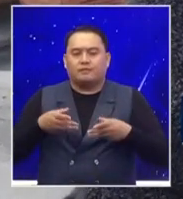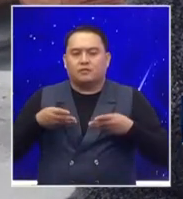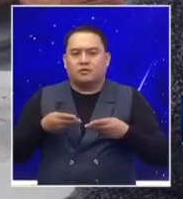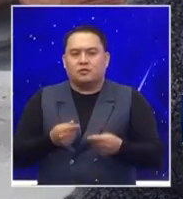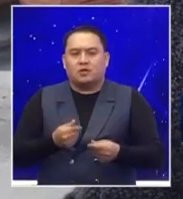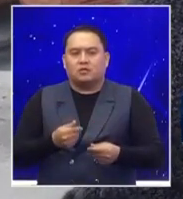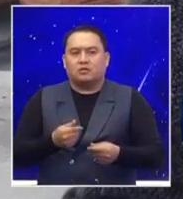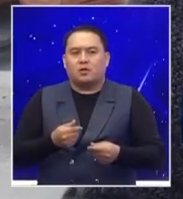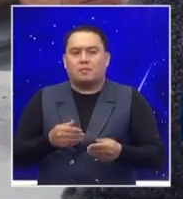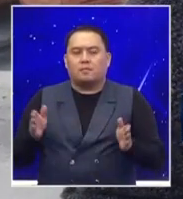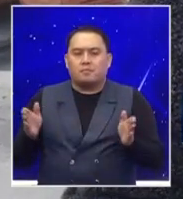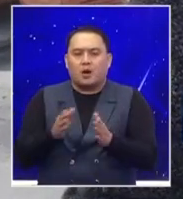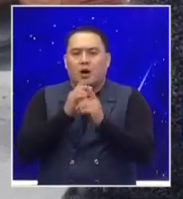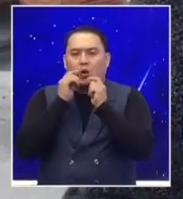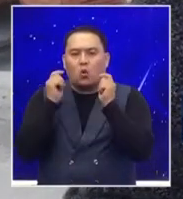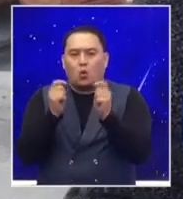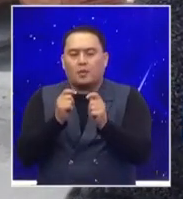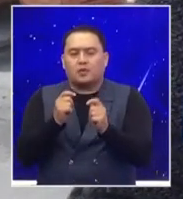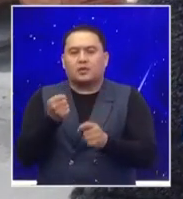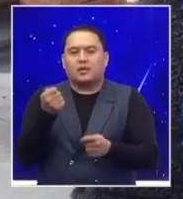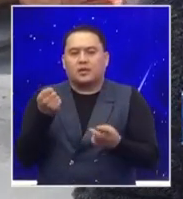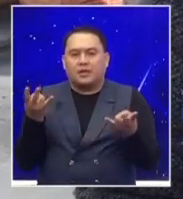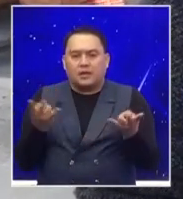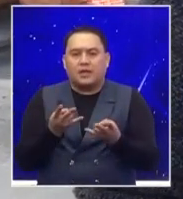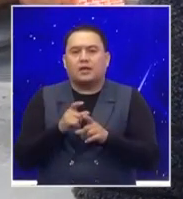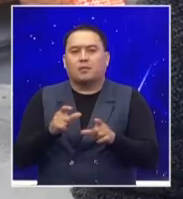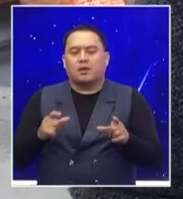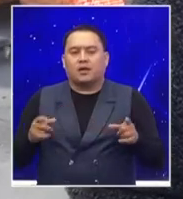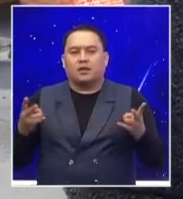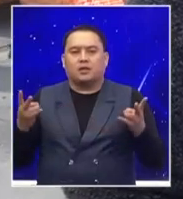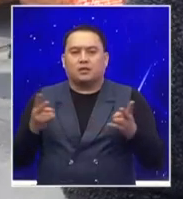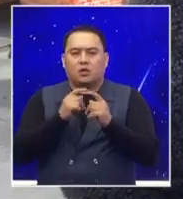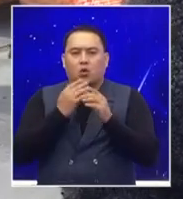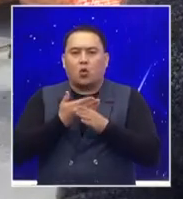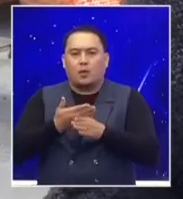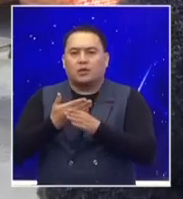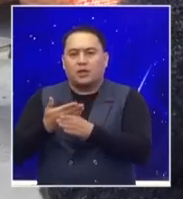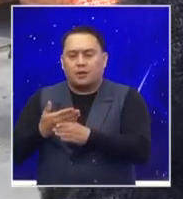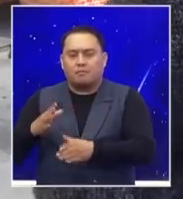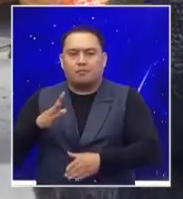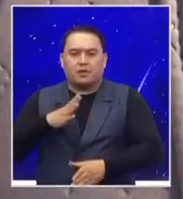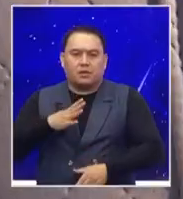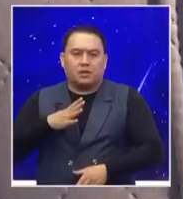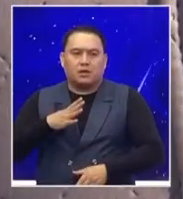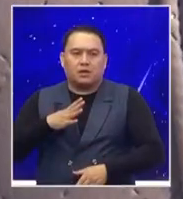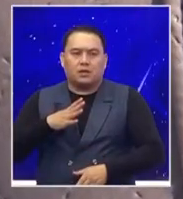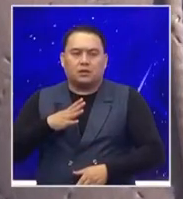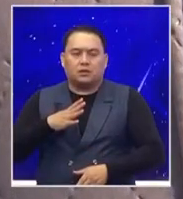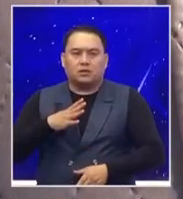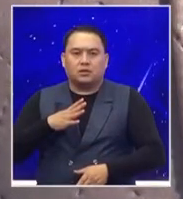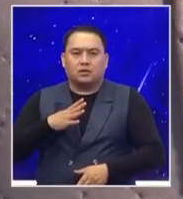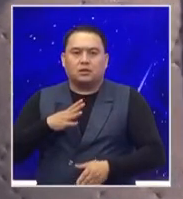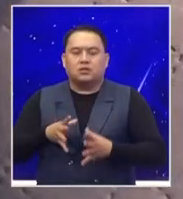Бұл кішкене де болсын әйтеуір мұқтаж адамға көмектерін көрсетіп, сый сияпаттарын беріп атыр. Жағдайы